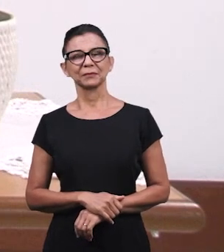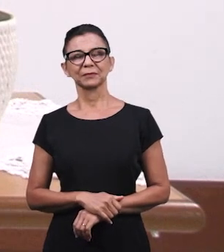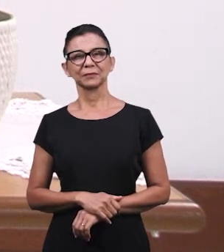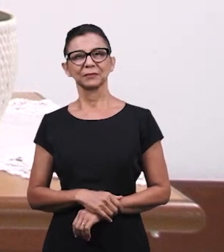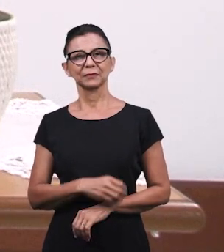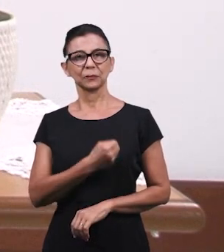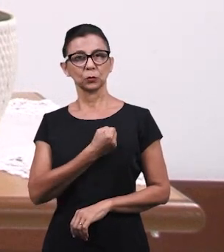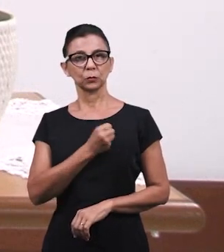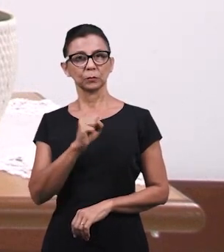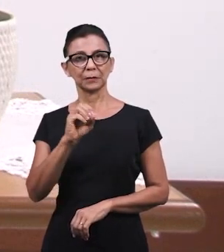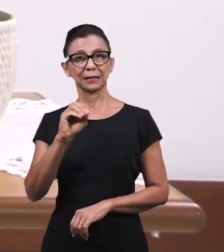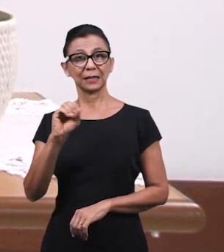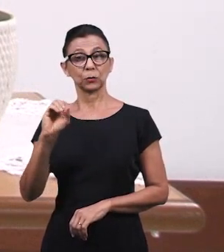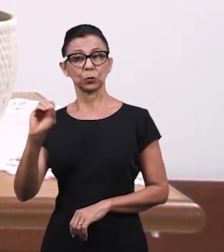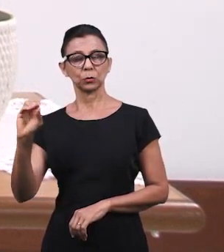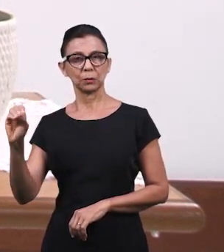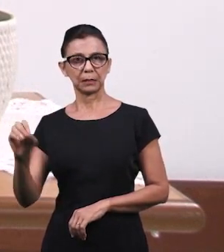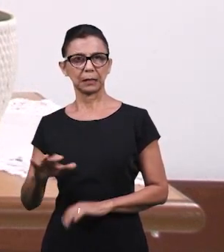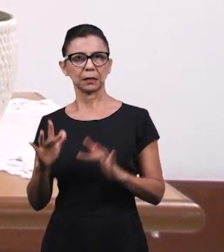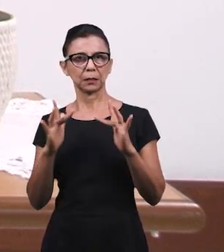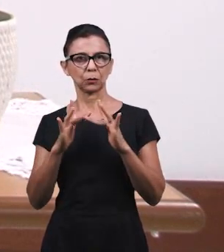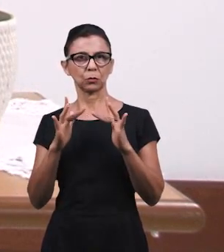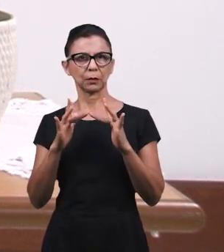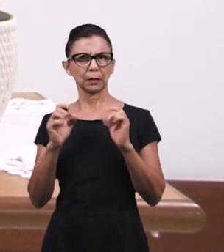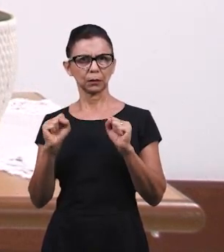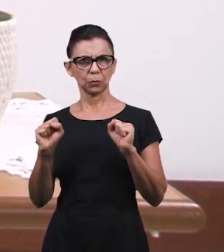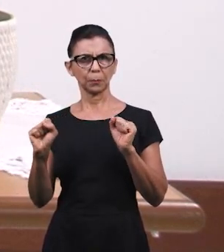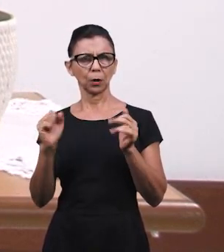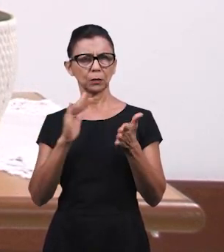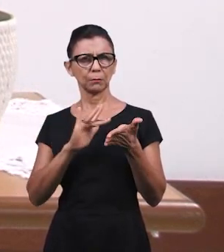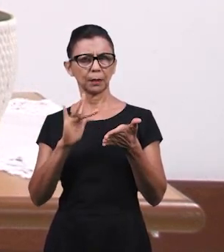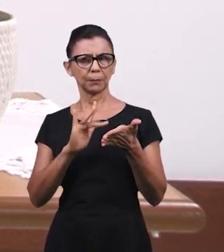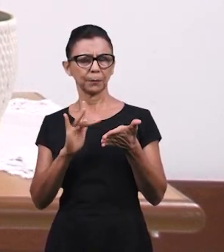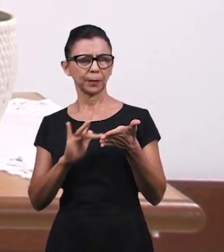для всех тех, кто проживает на территории Бразилии,